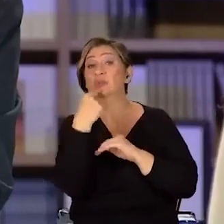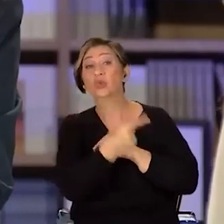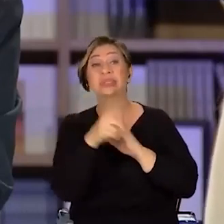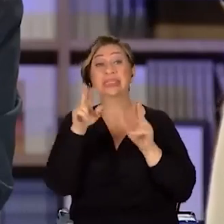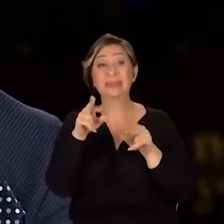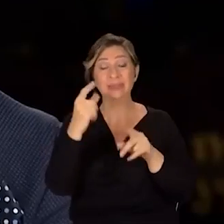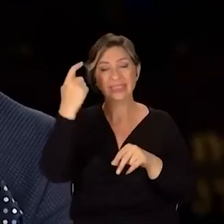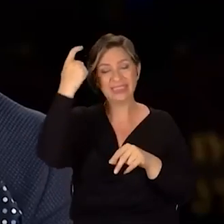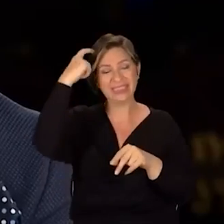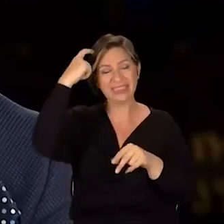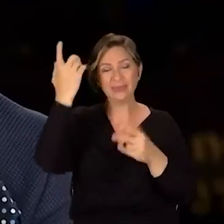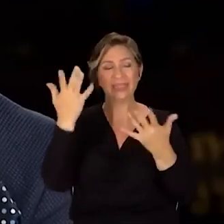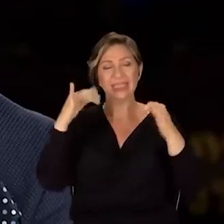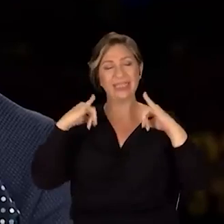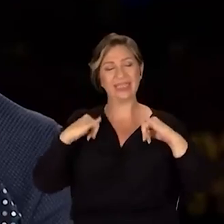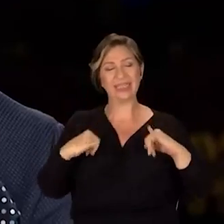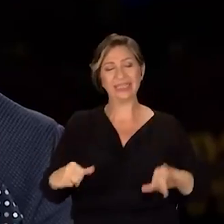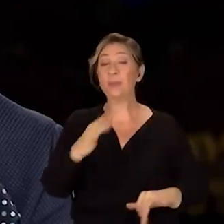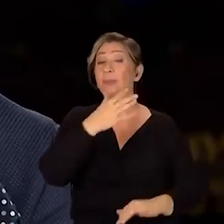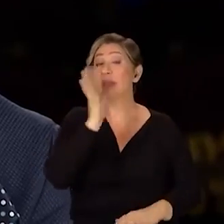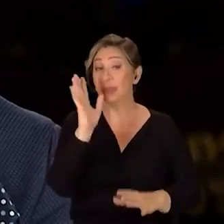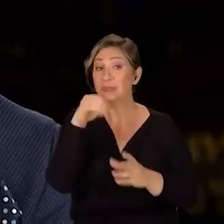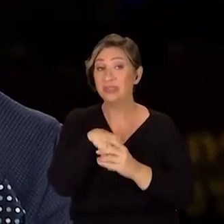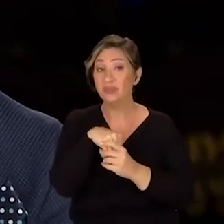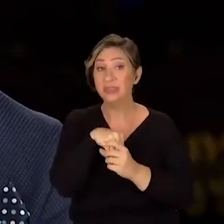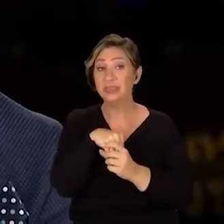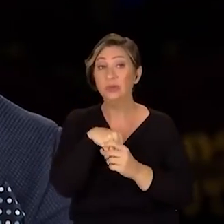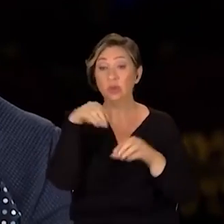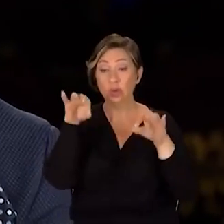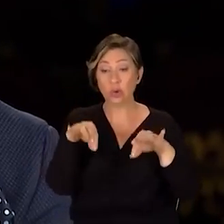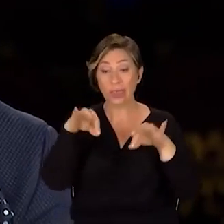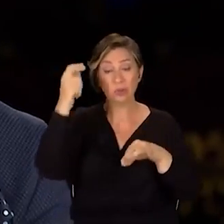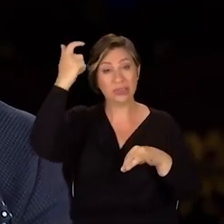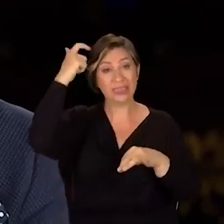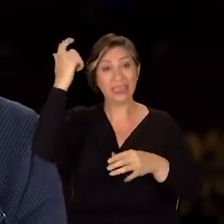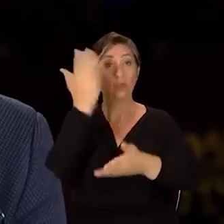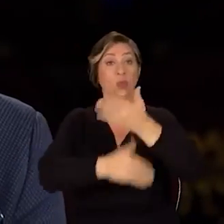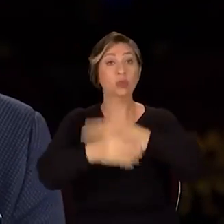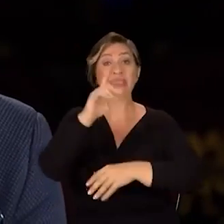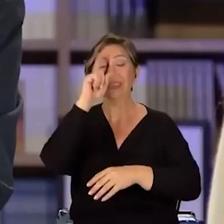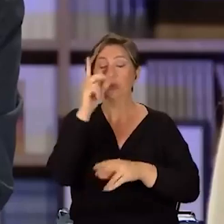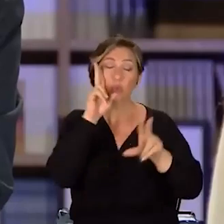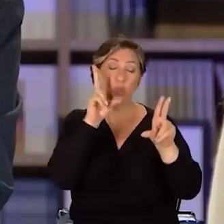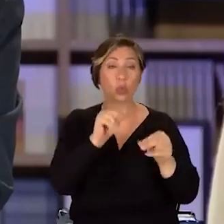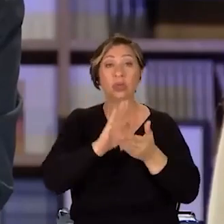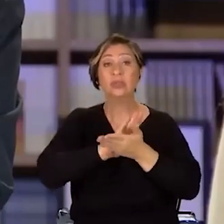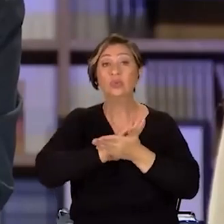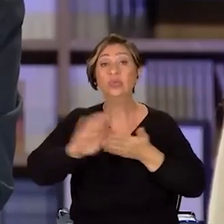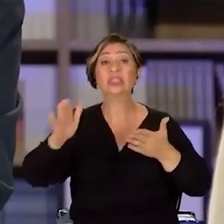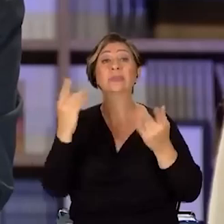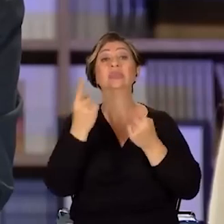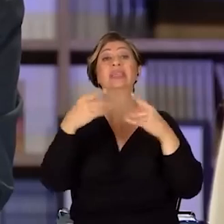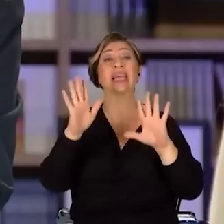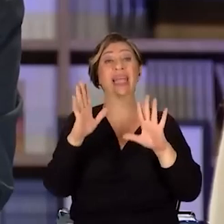gibi zihnimizi nasıl dinlendireceğimizi bilmediğimiz için şu anki zihin yorgunluğu sadece uykuyla çözülebilecek bir şey olmayabilir.